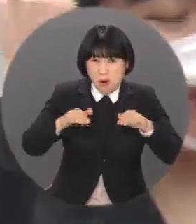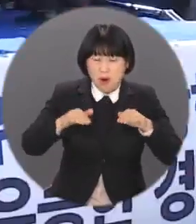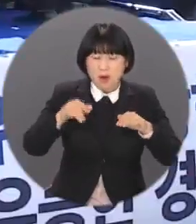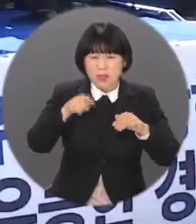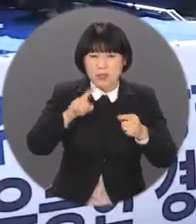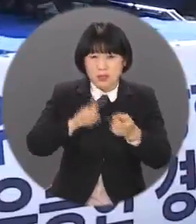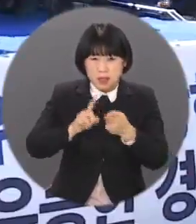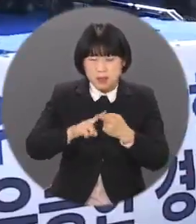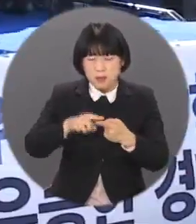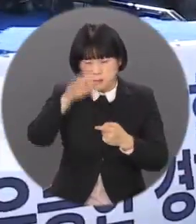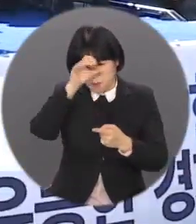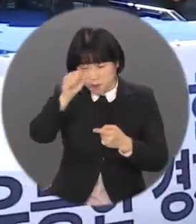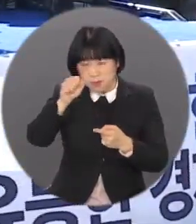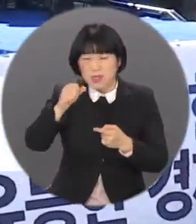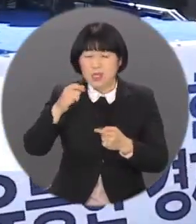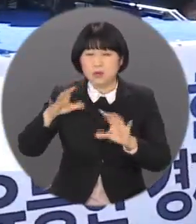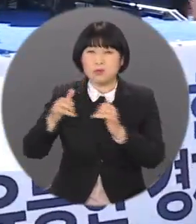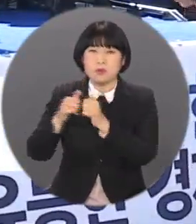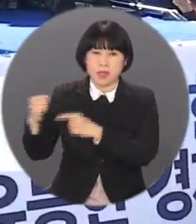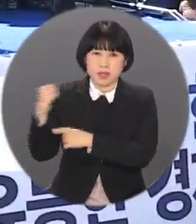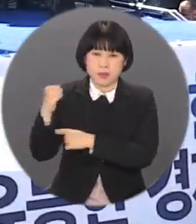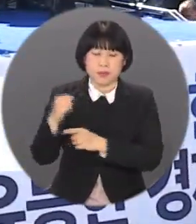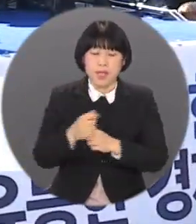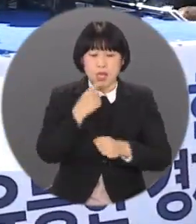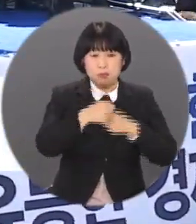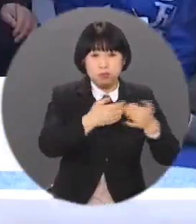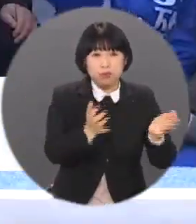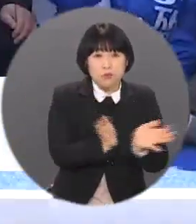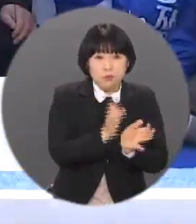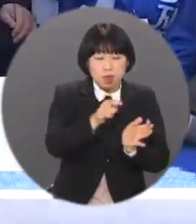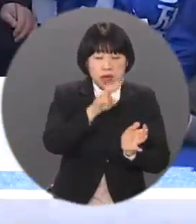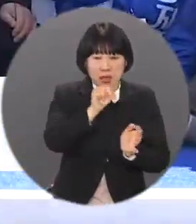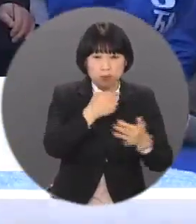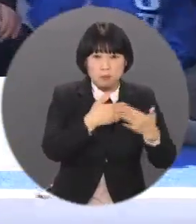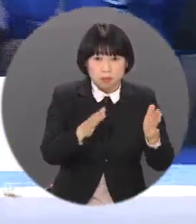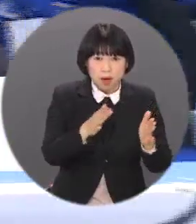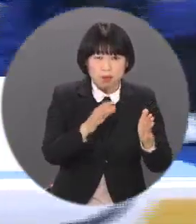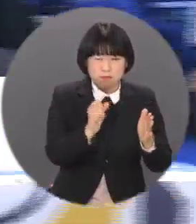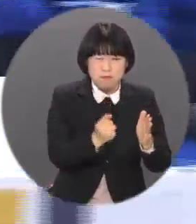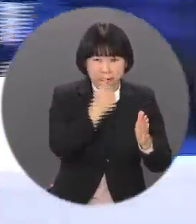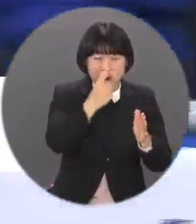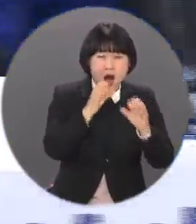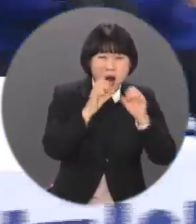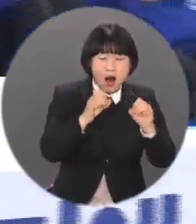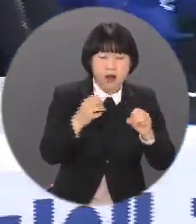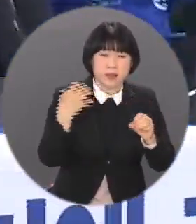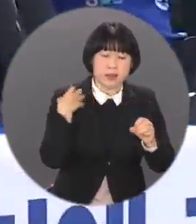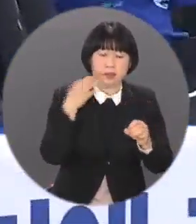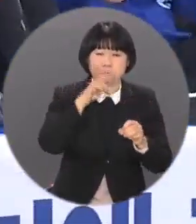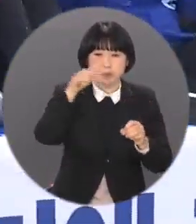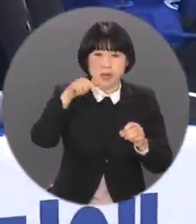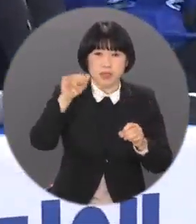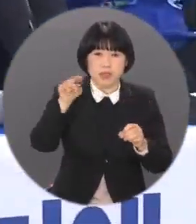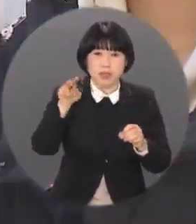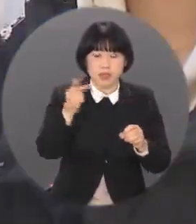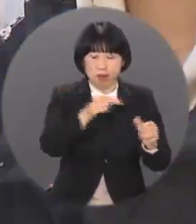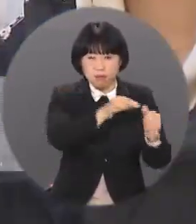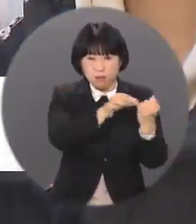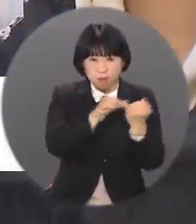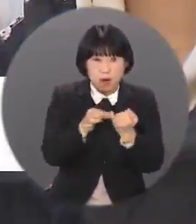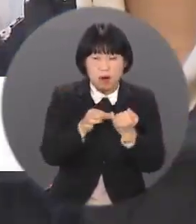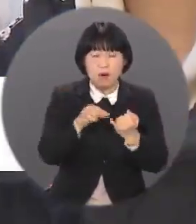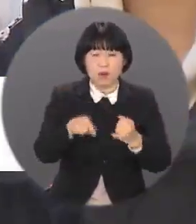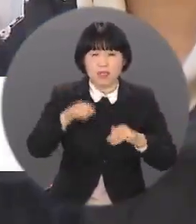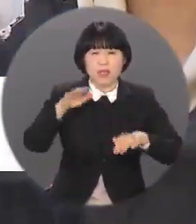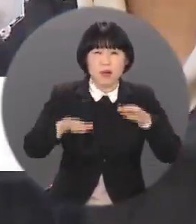국민의힘. 민주당은 N번방 사건을 세상에 알린 활동가 박지연 씨를 영입하며 차별화에 나섰습니다.